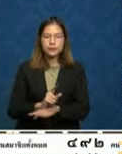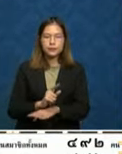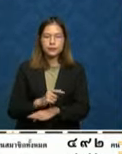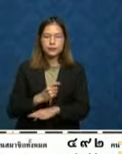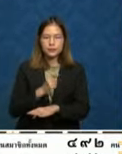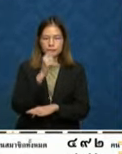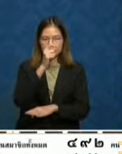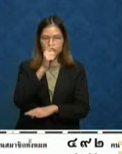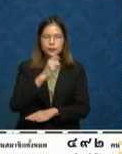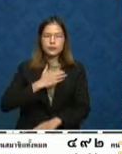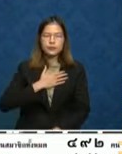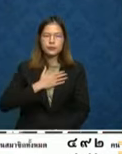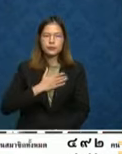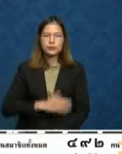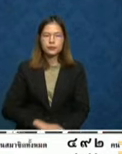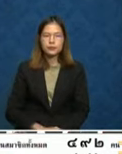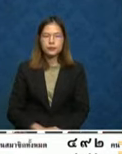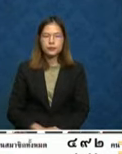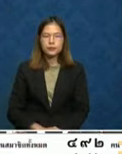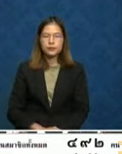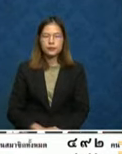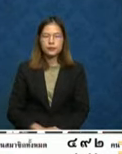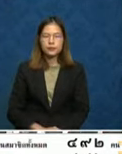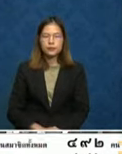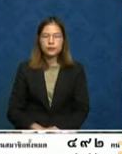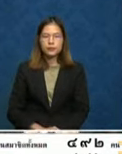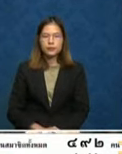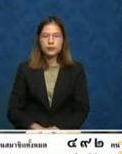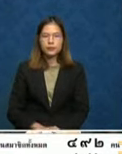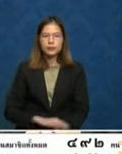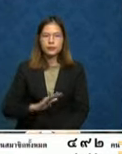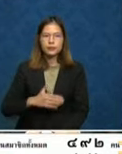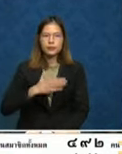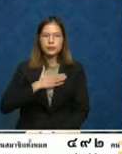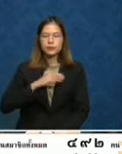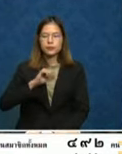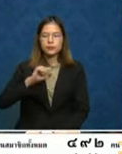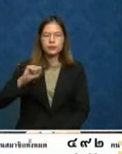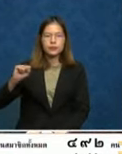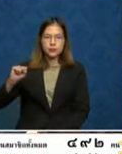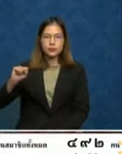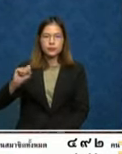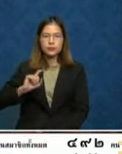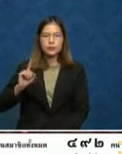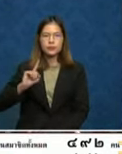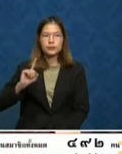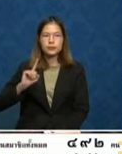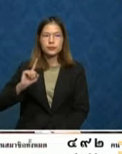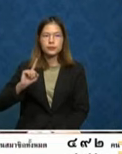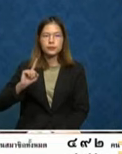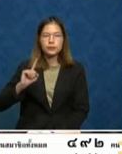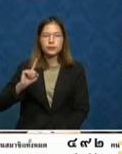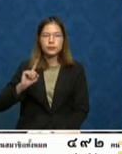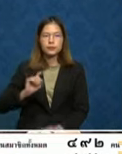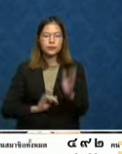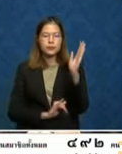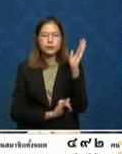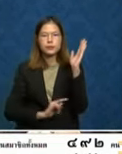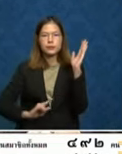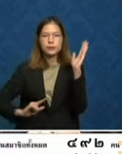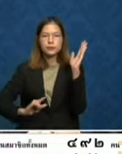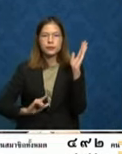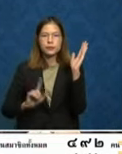แทนราษฎรที่เคารพผมสุไลมานบือแนปีแนในฐานะสมาชิกสภาผู้แทนราษฎรเขต 1จังหวัดยะลาพรรค